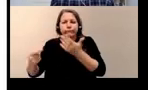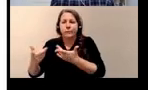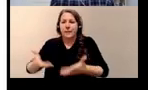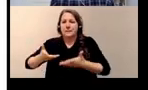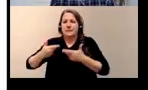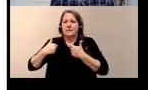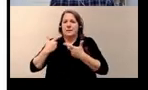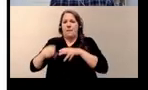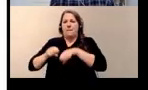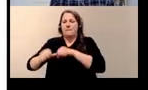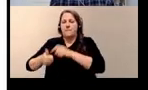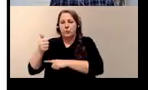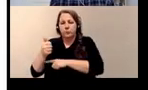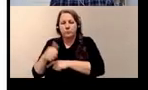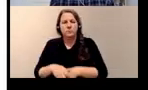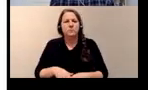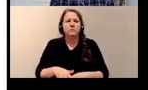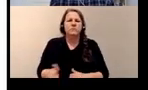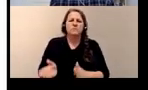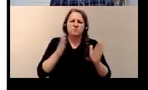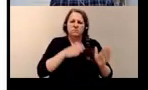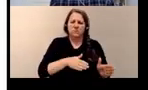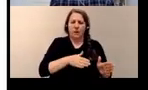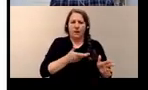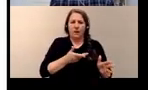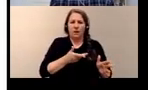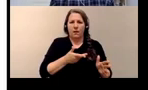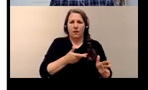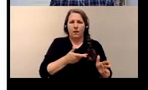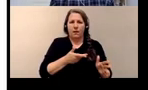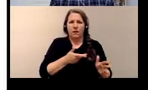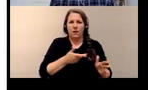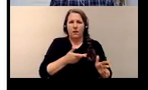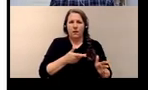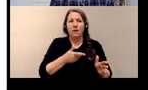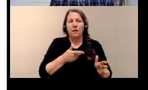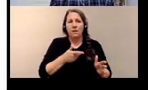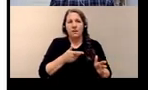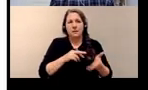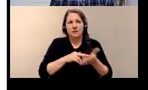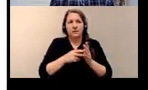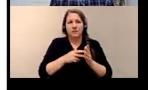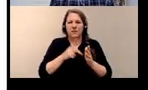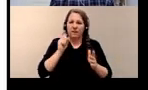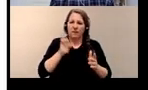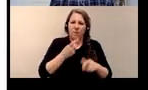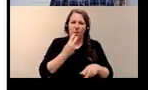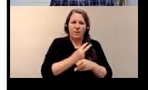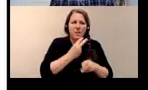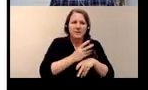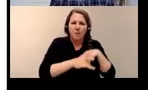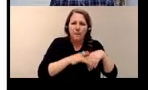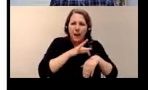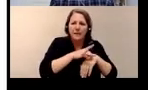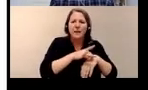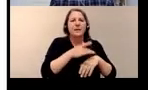ce mouvement est de crainte d'une incitation à faire une transition écologique, hein, à faire attention à la planète,